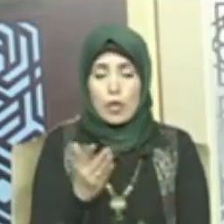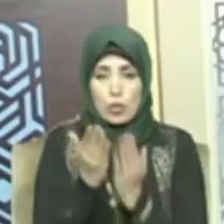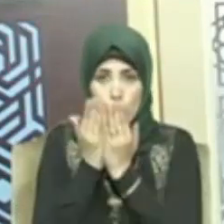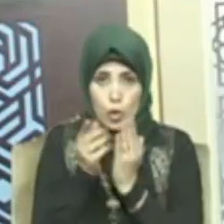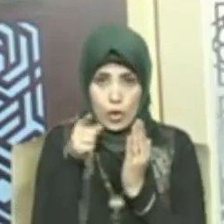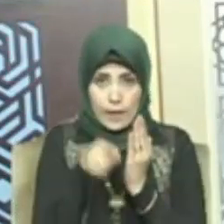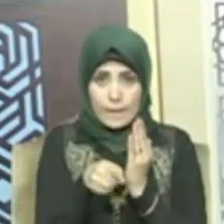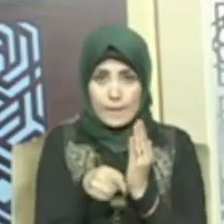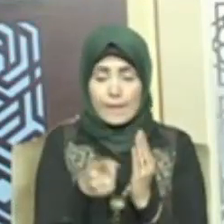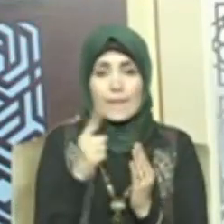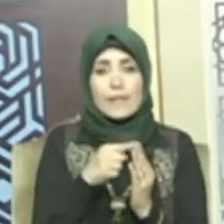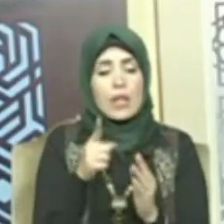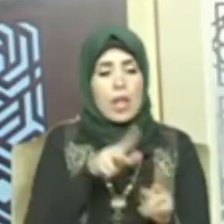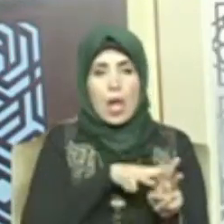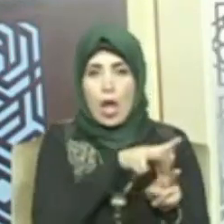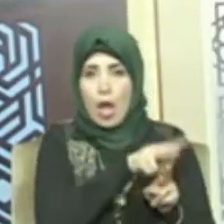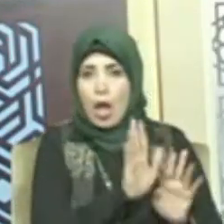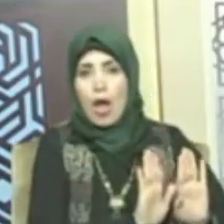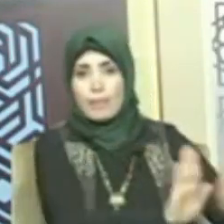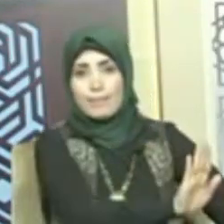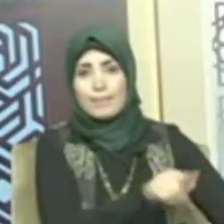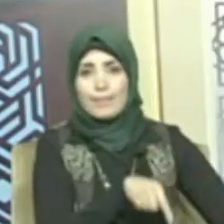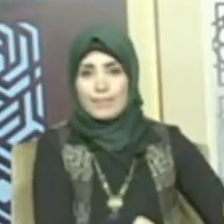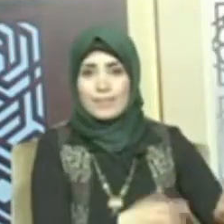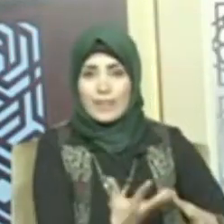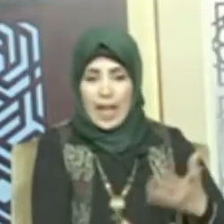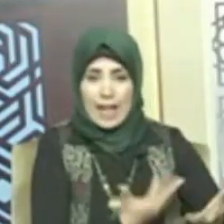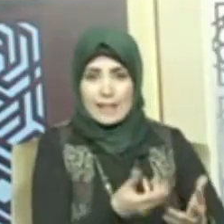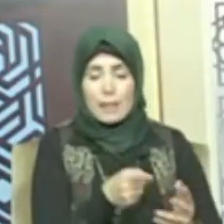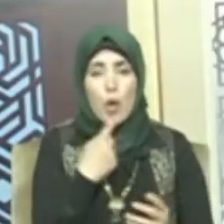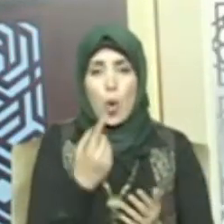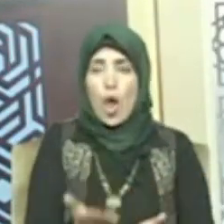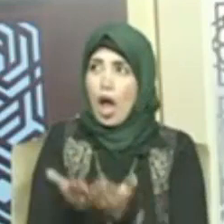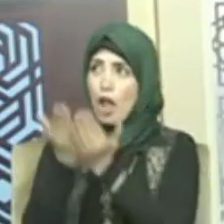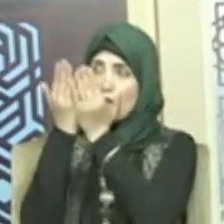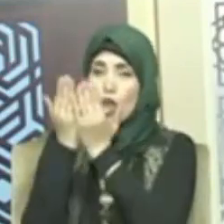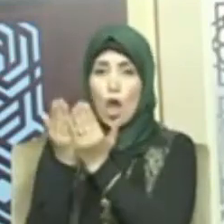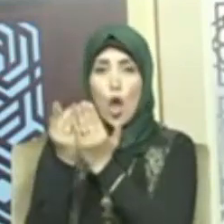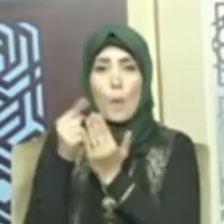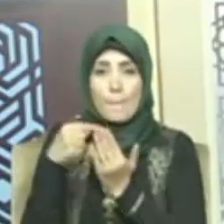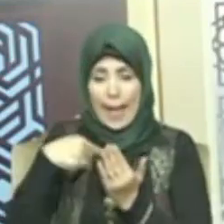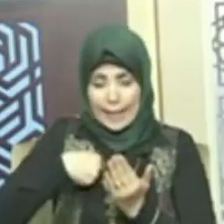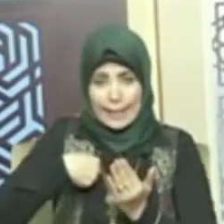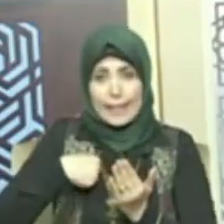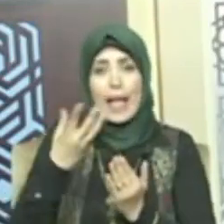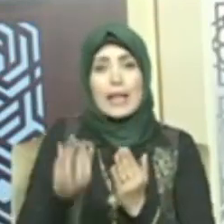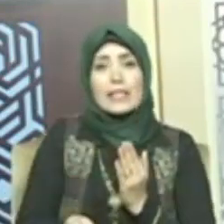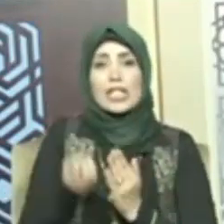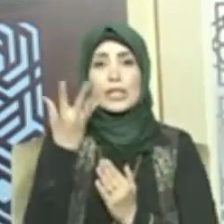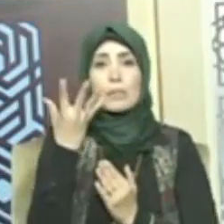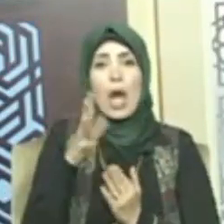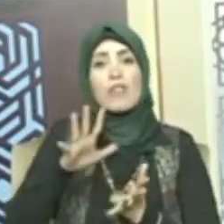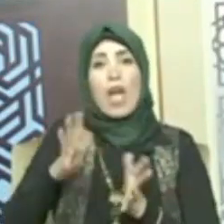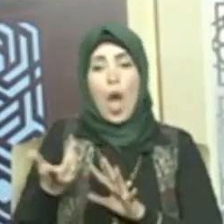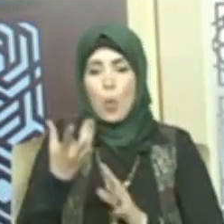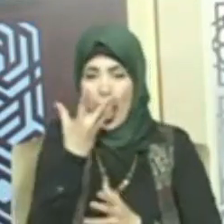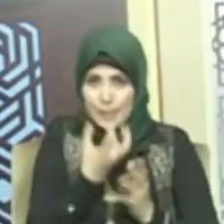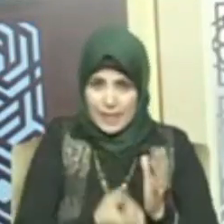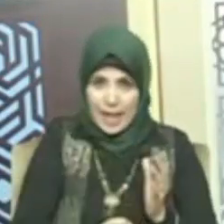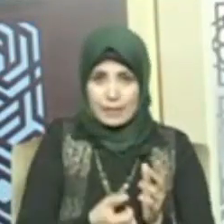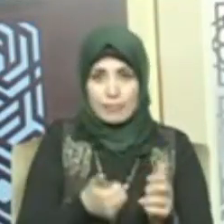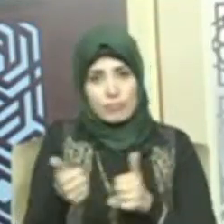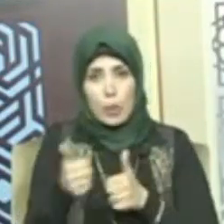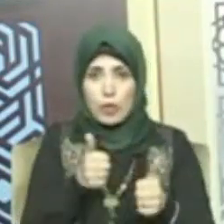جسده على النار. هي: اللهم إني أصبحت أو أمسيت. في الصباح تقول اللهم إني